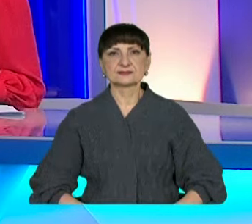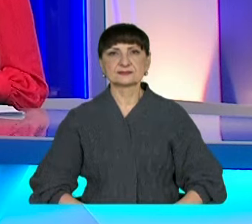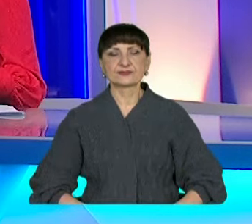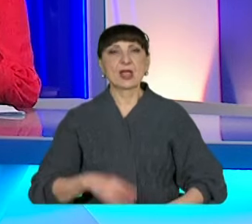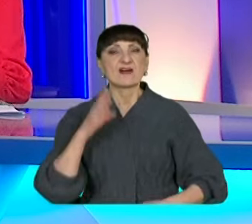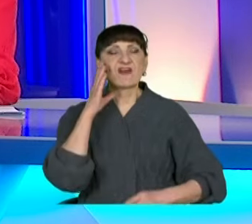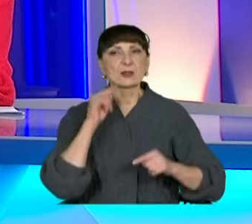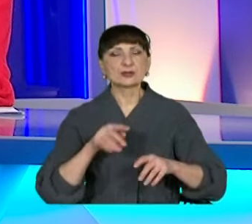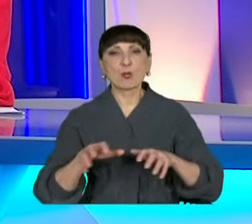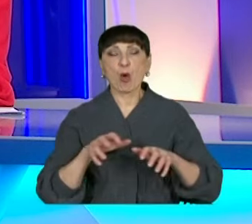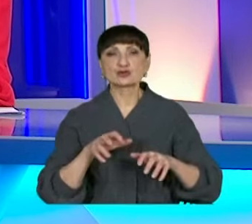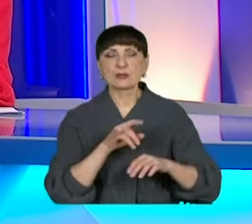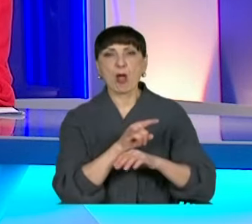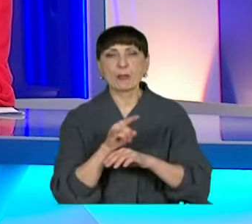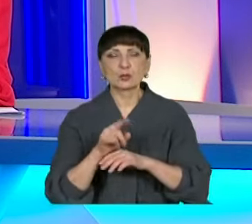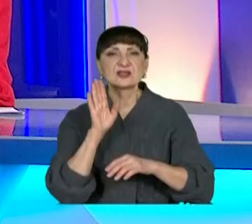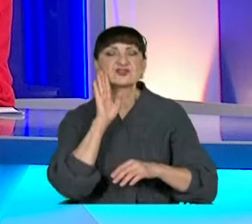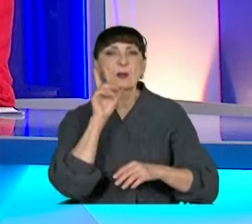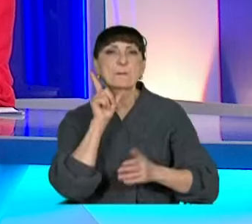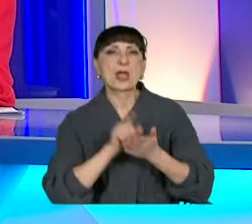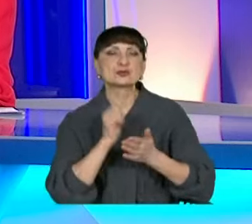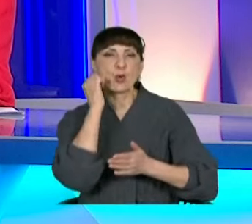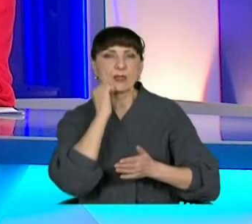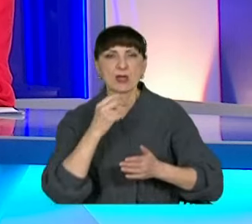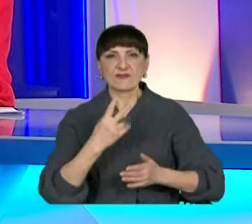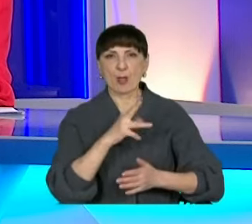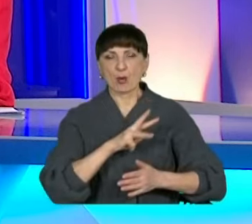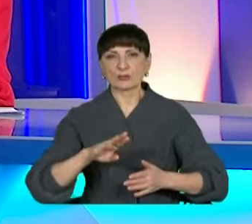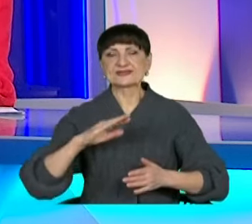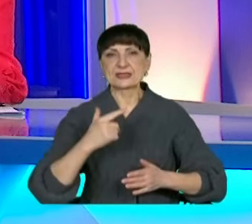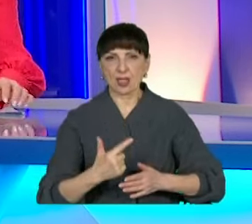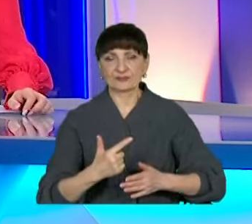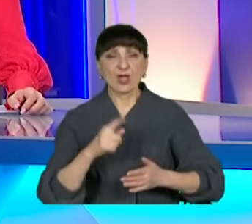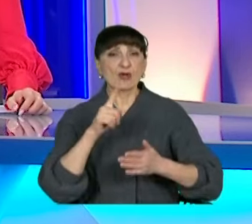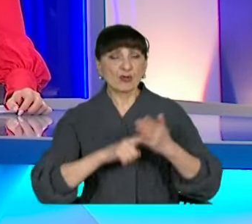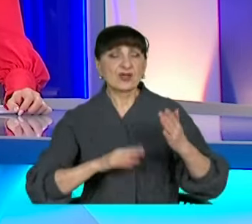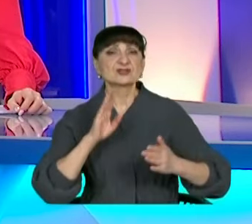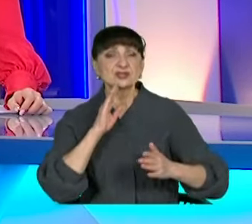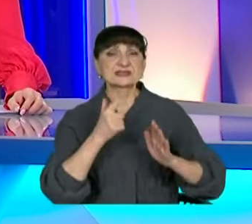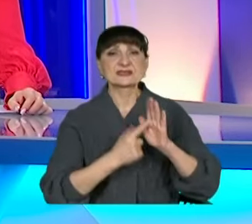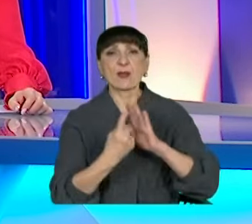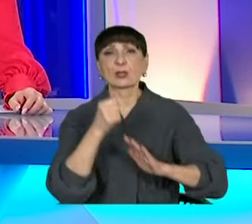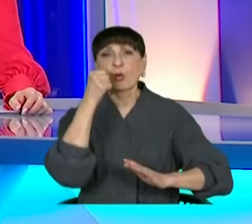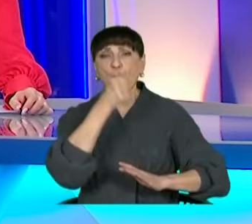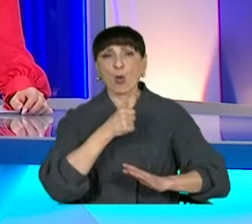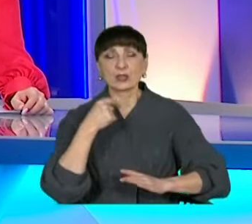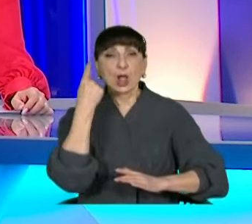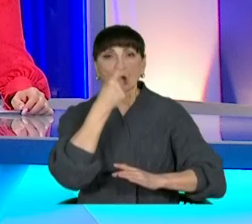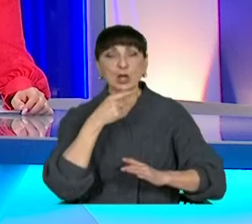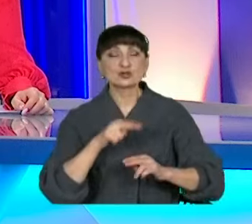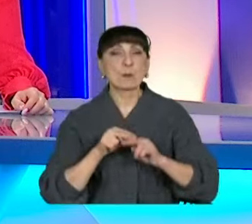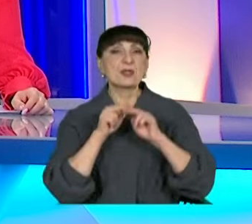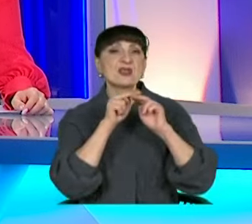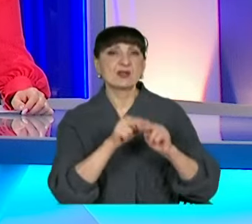В Алматы мошенники обманули пенсионерку на 25 миллионов тенге. Доверчивая 71-летняя женщина лично перевела